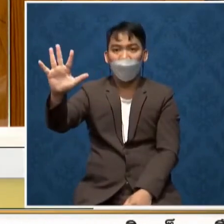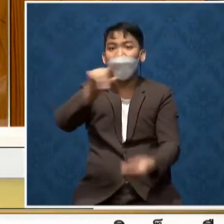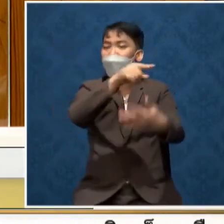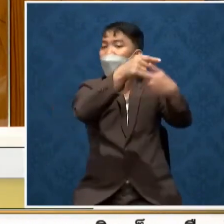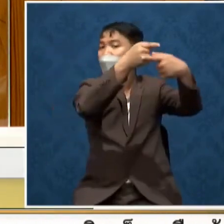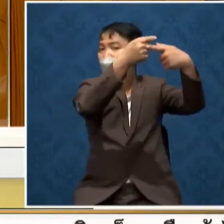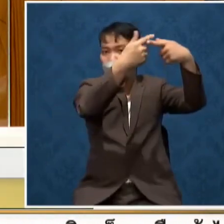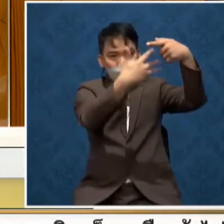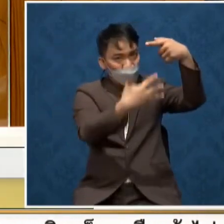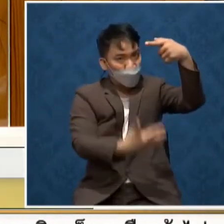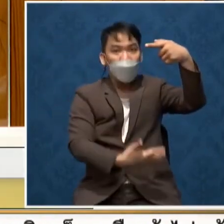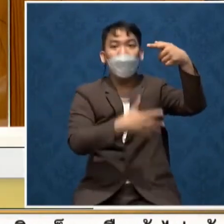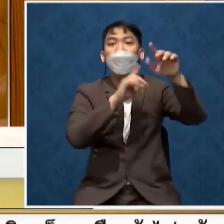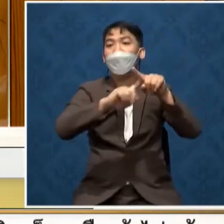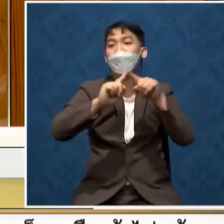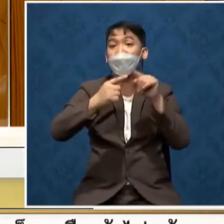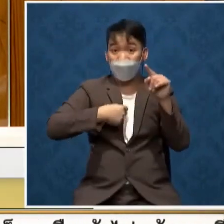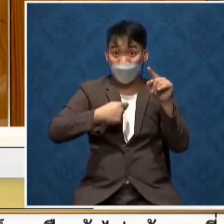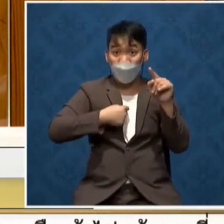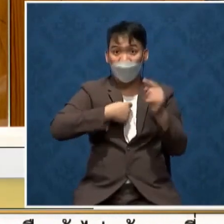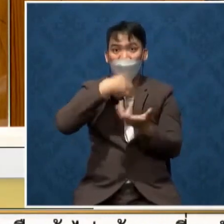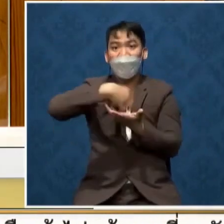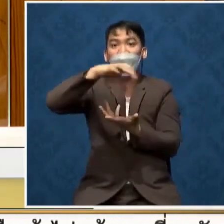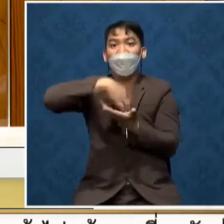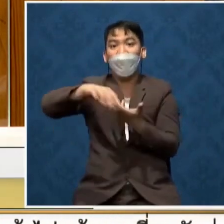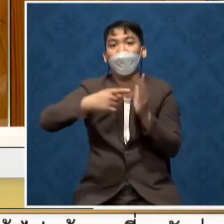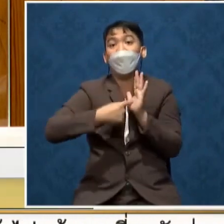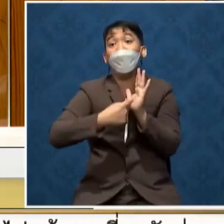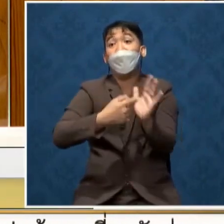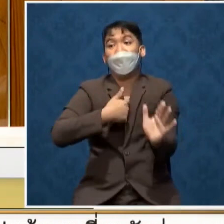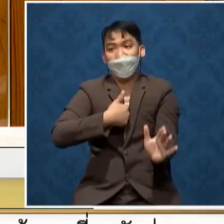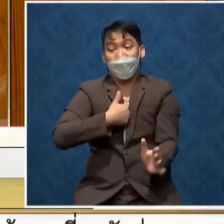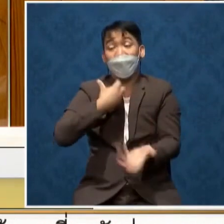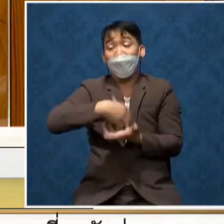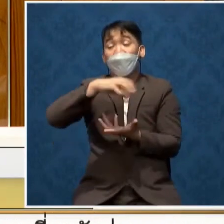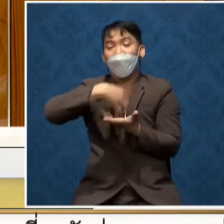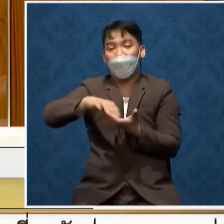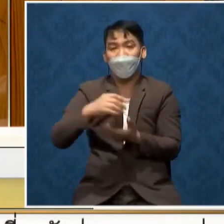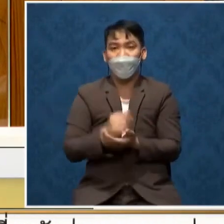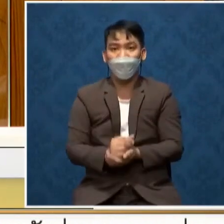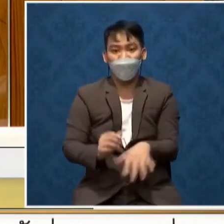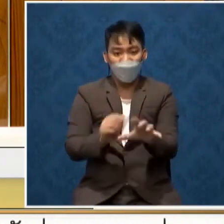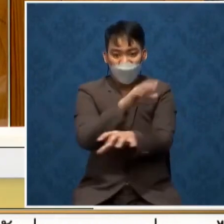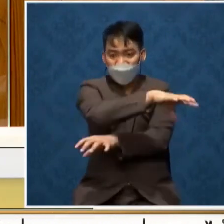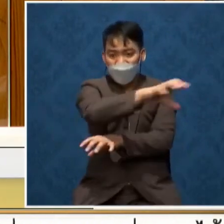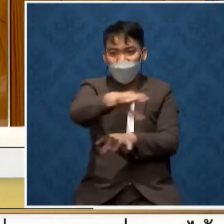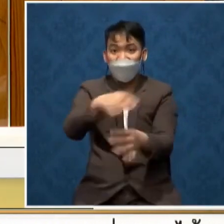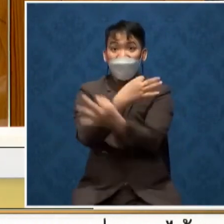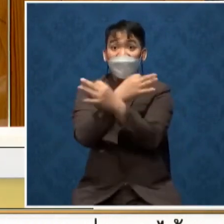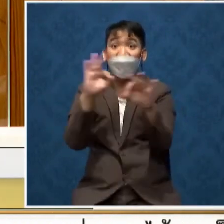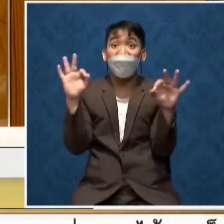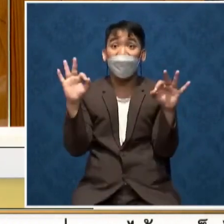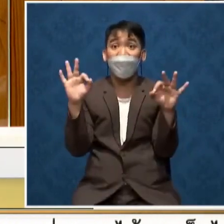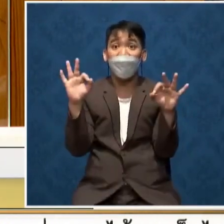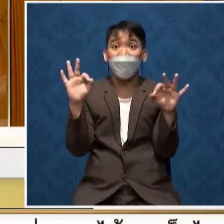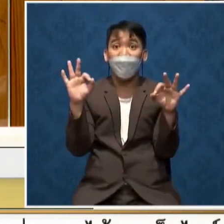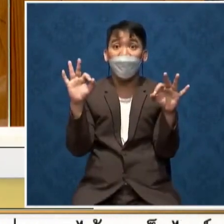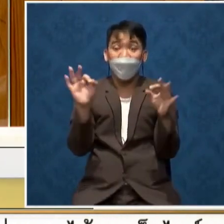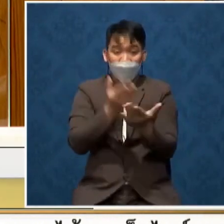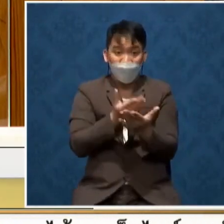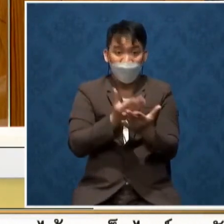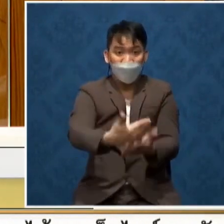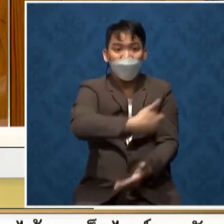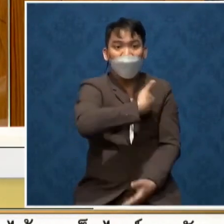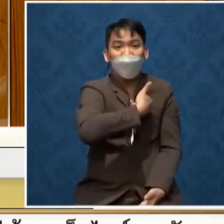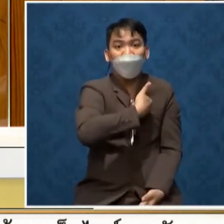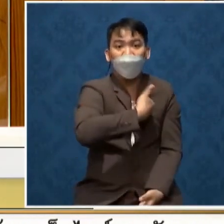ย่างอันหนึ่งนะครับที่องค์กรหน่วยงานอิสระนะครับได้ของบประมาณเพิ่มเติมเพื่อนะครับให้เพีย